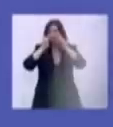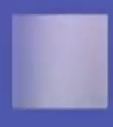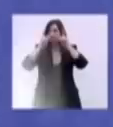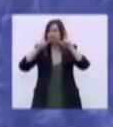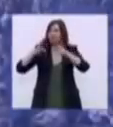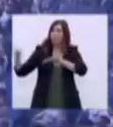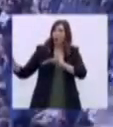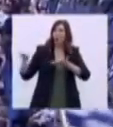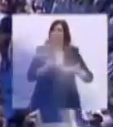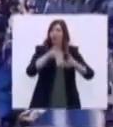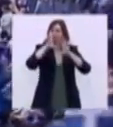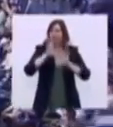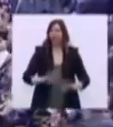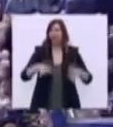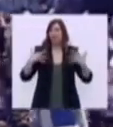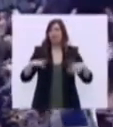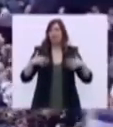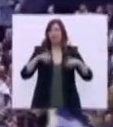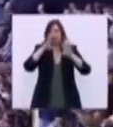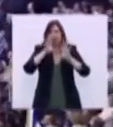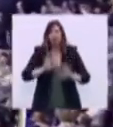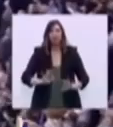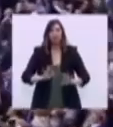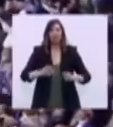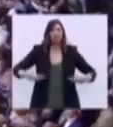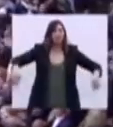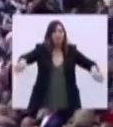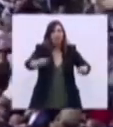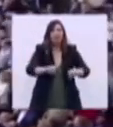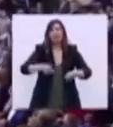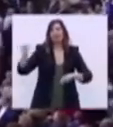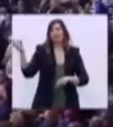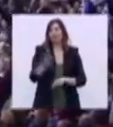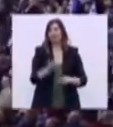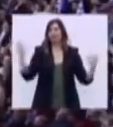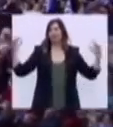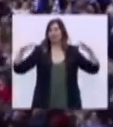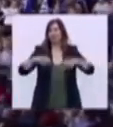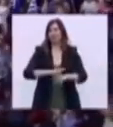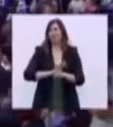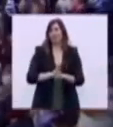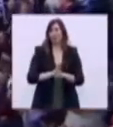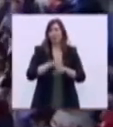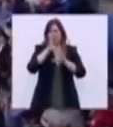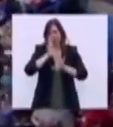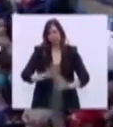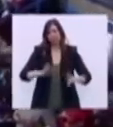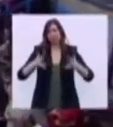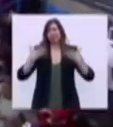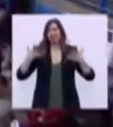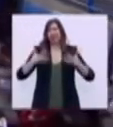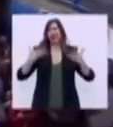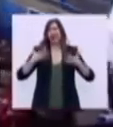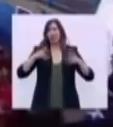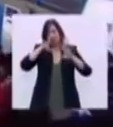της δικής που η μία έδινε 4,5%, άλλη έγινε 14,5%. Το 3,4% προφανώς είναι λίγο, είναι άλλες εταιρείες. Αν συγκρίνεις με